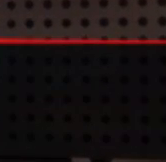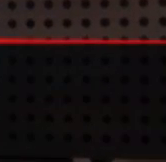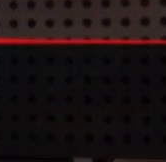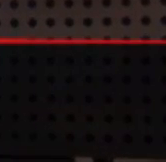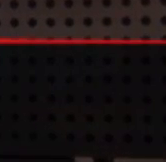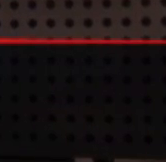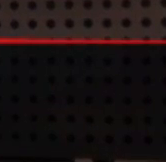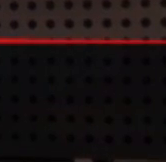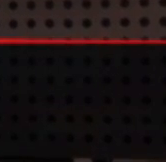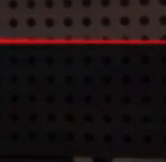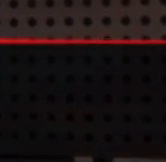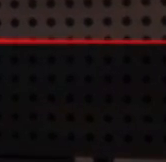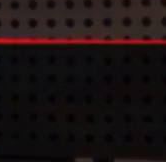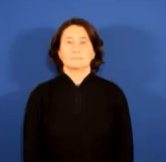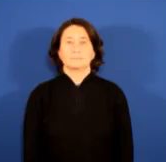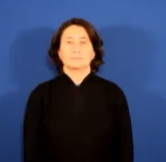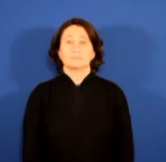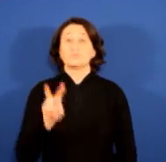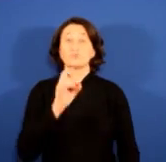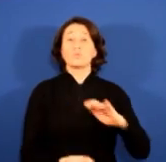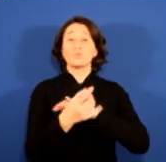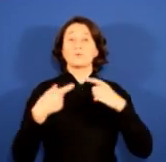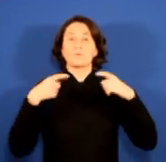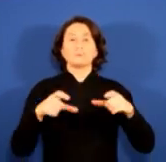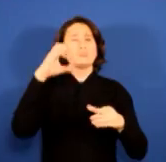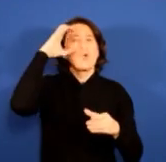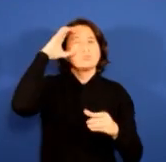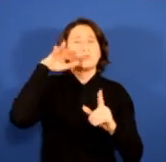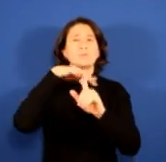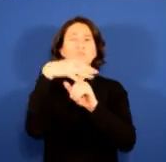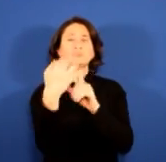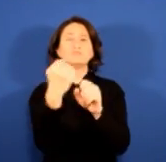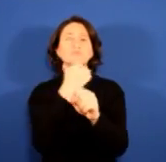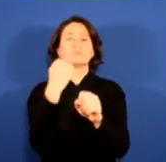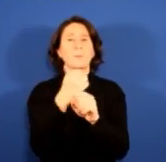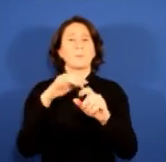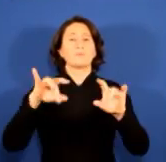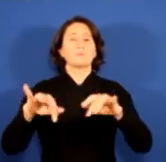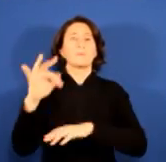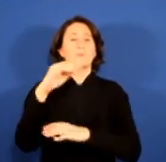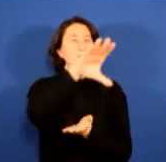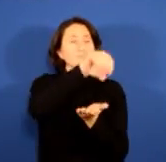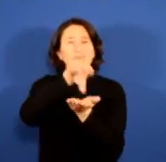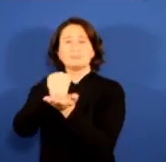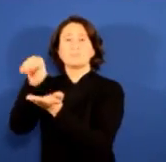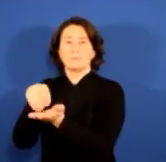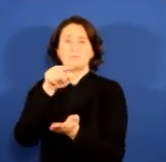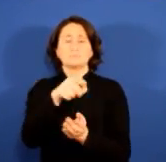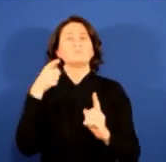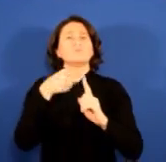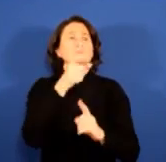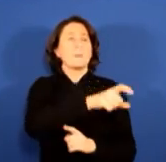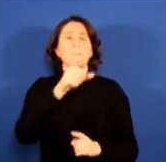Bizkaiko Foru Aldundiak Bizkaiko lan behatokia txostena aurkeztu du. Lan egoera aztertzen duen txosten estatistiko bata 3 hilean